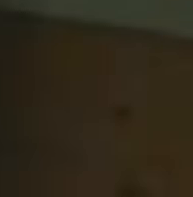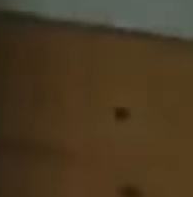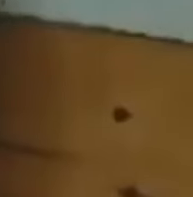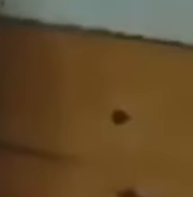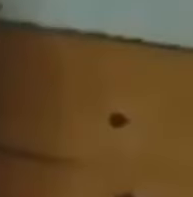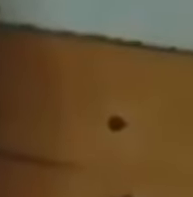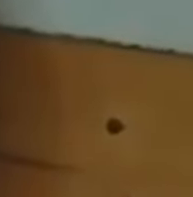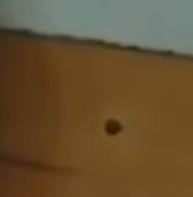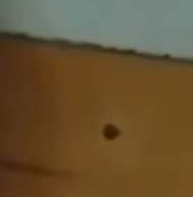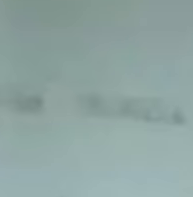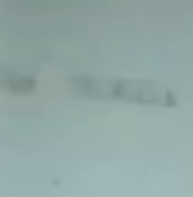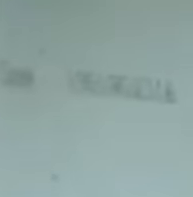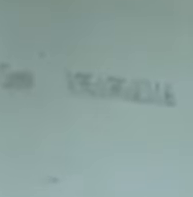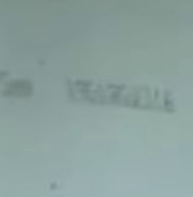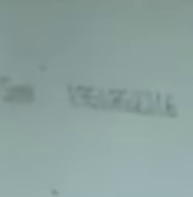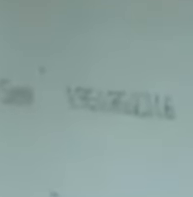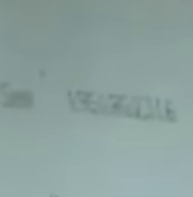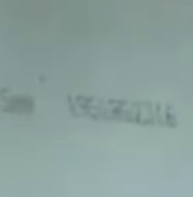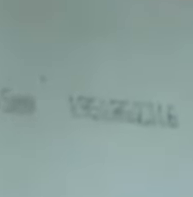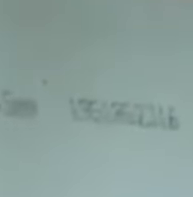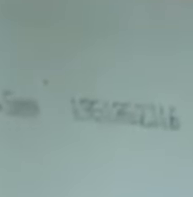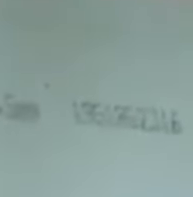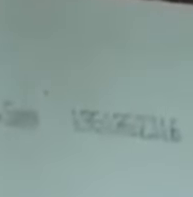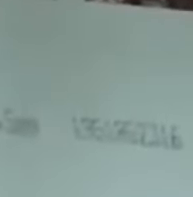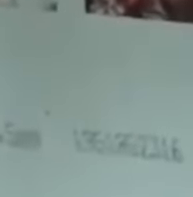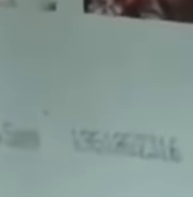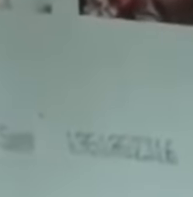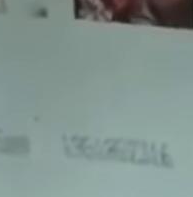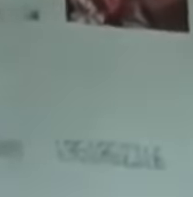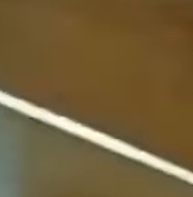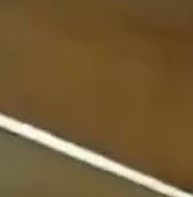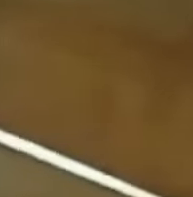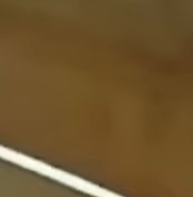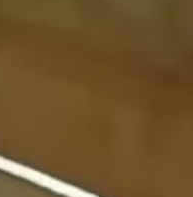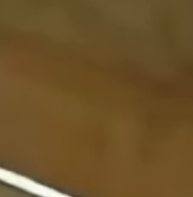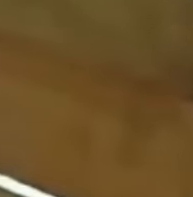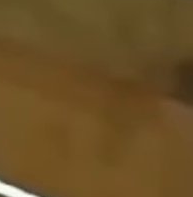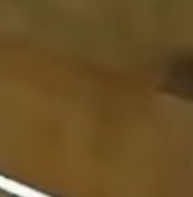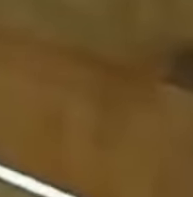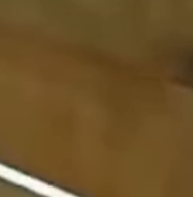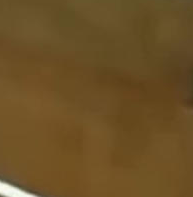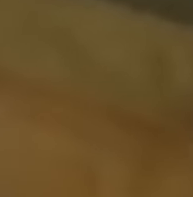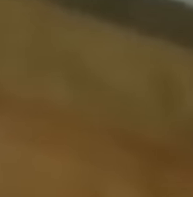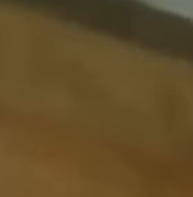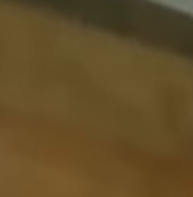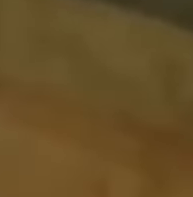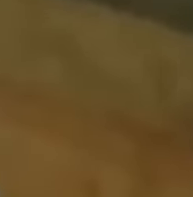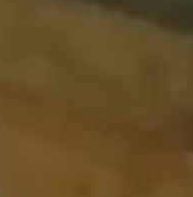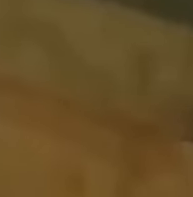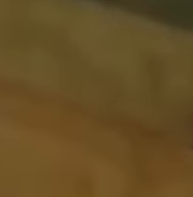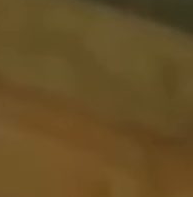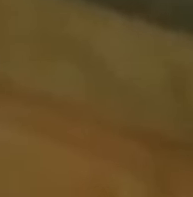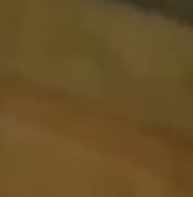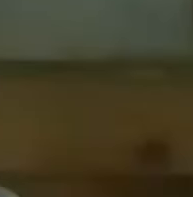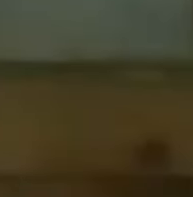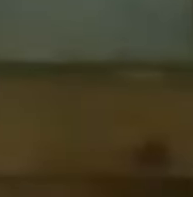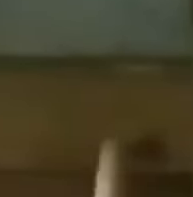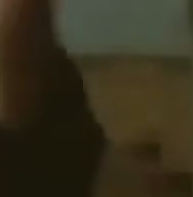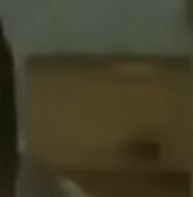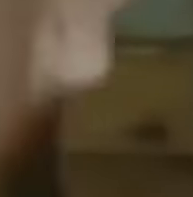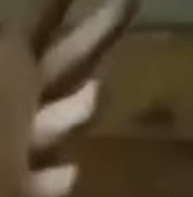juga. Suara kamu bisa merubah masa depan Jawa Barat. Emangnya hilang satu suara saya